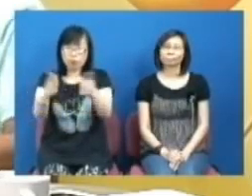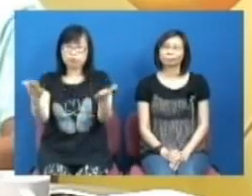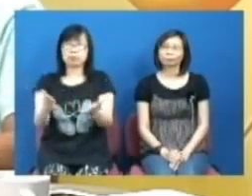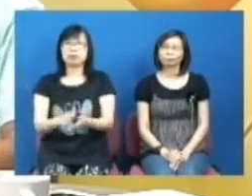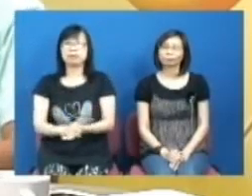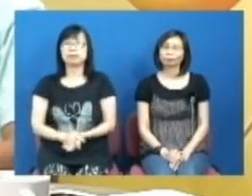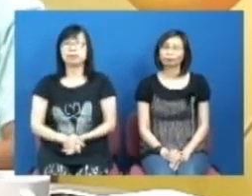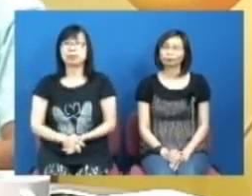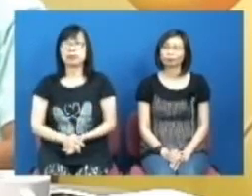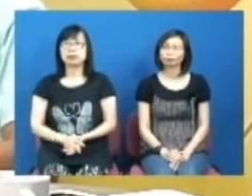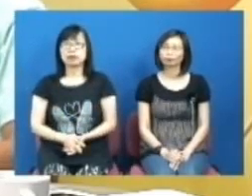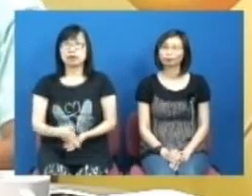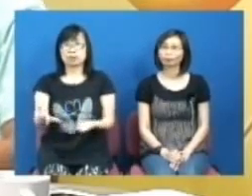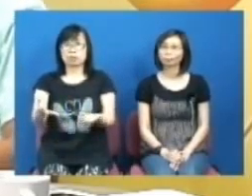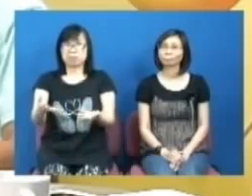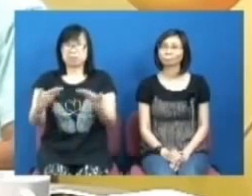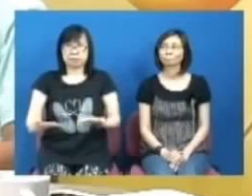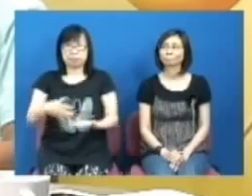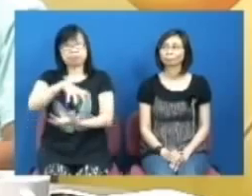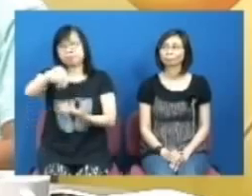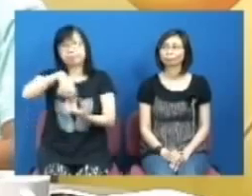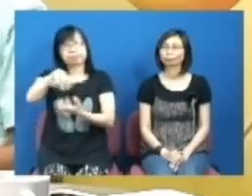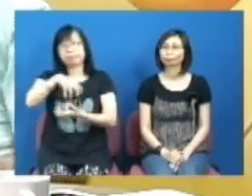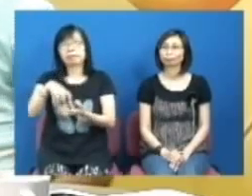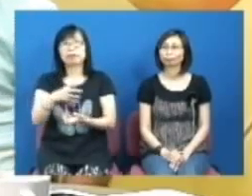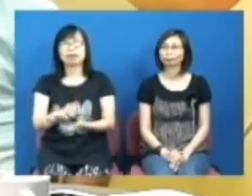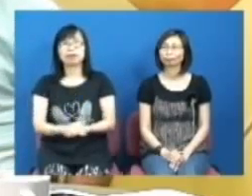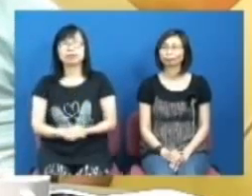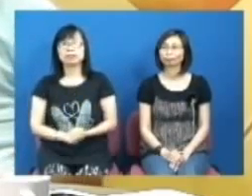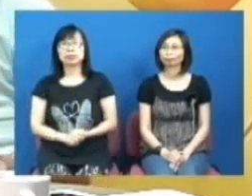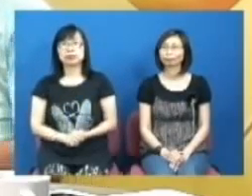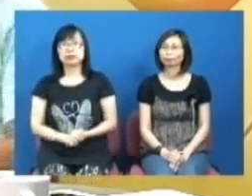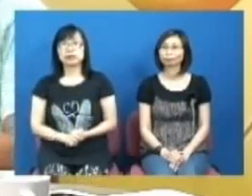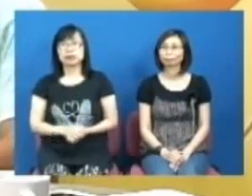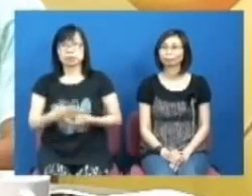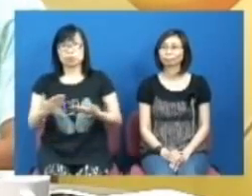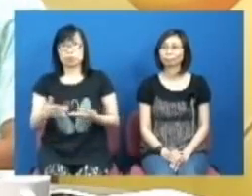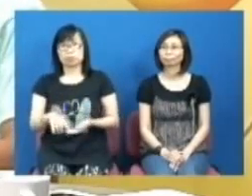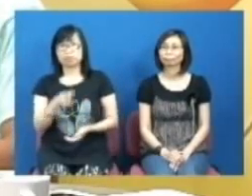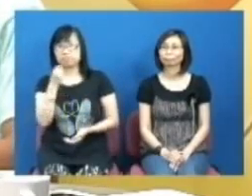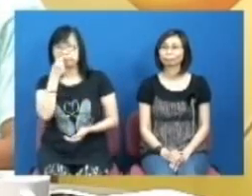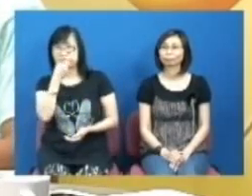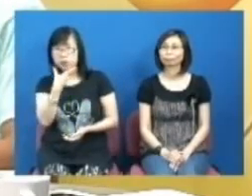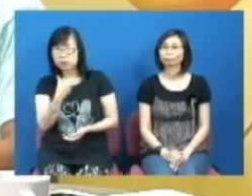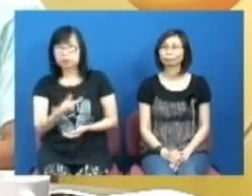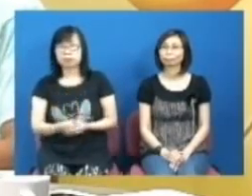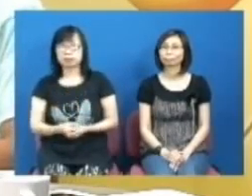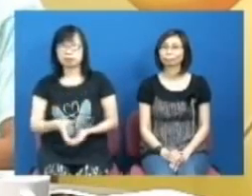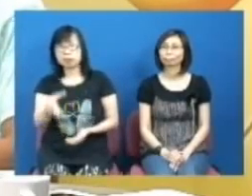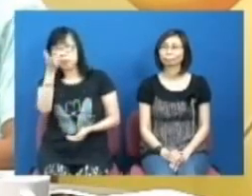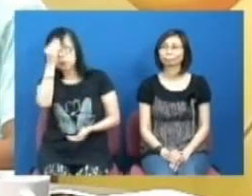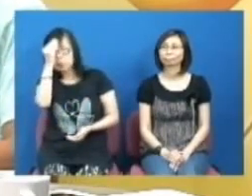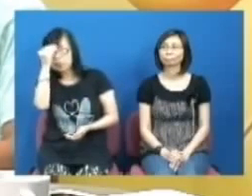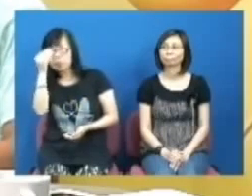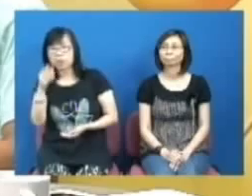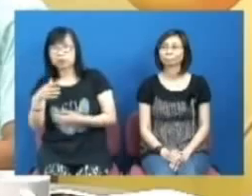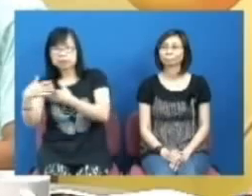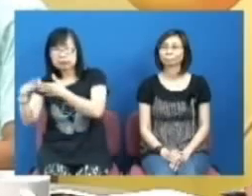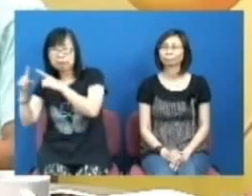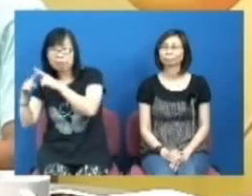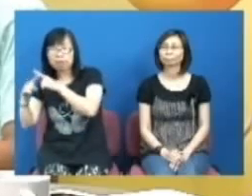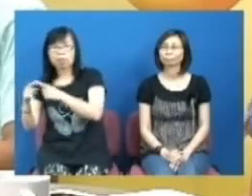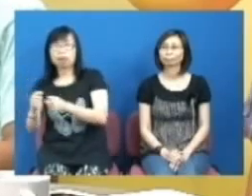家成個搞到即係一塌糊塗啦，係咪？咁而依個最好笑嘅就係佢又學人哋，咁學人哋，咁我